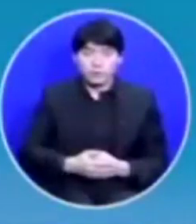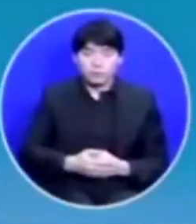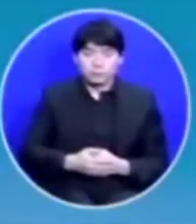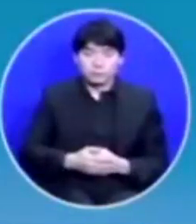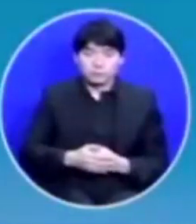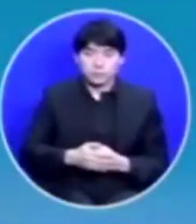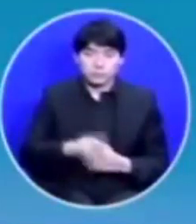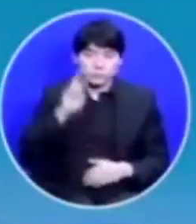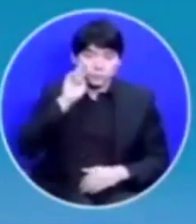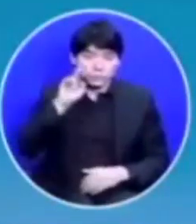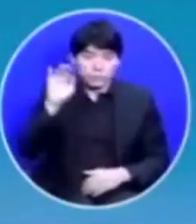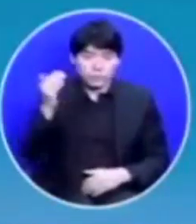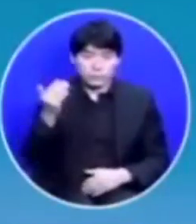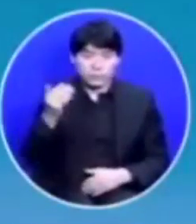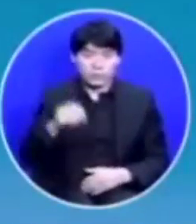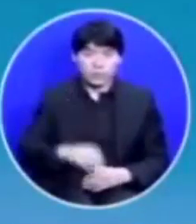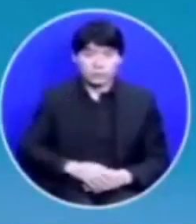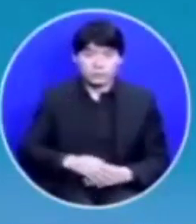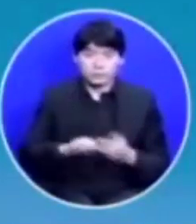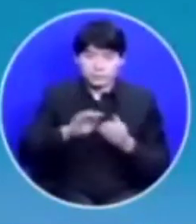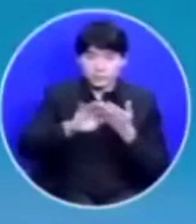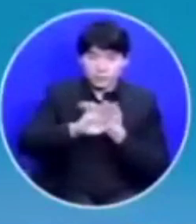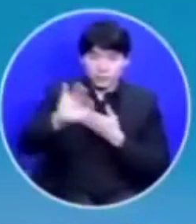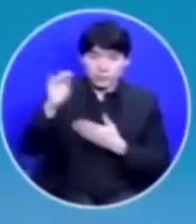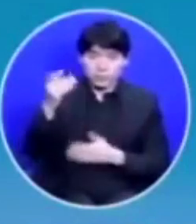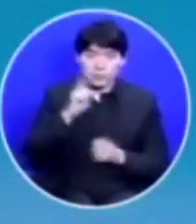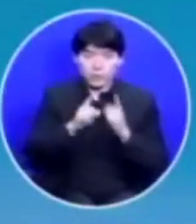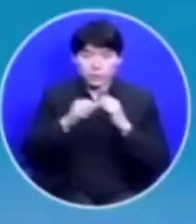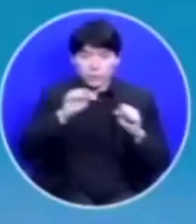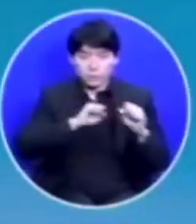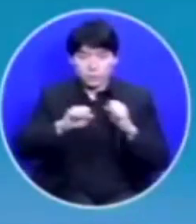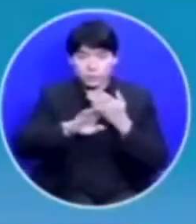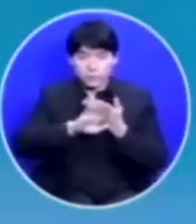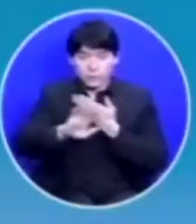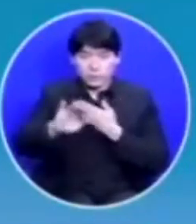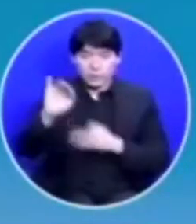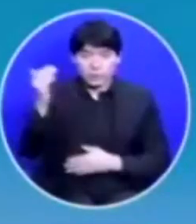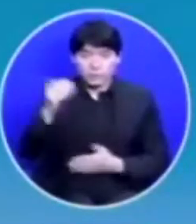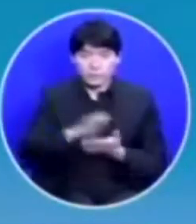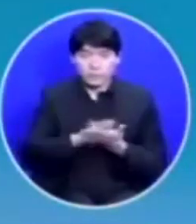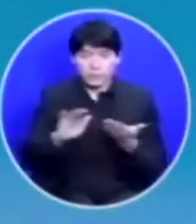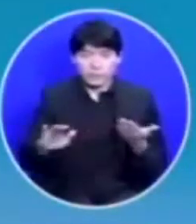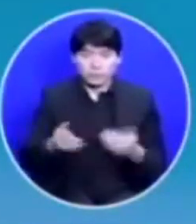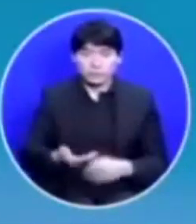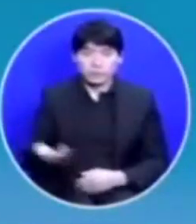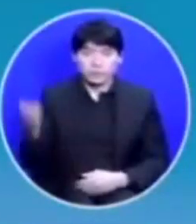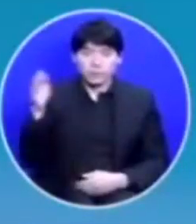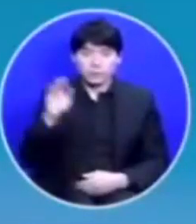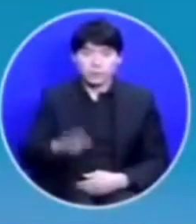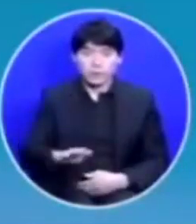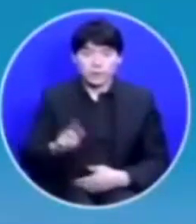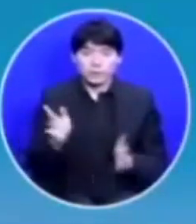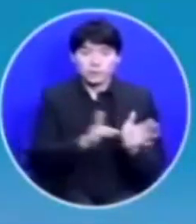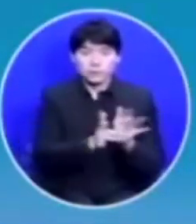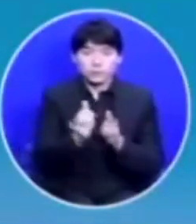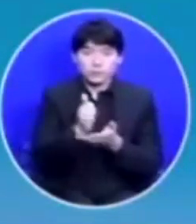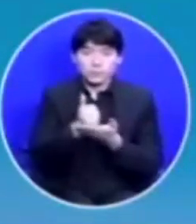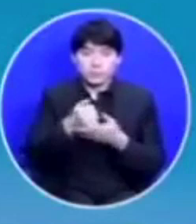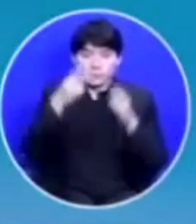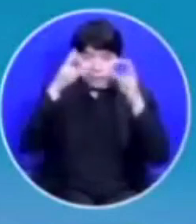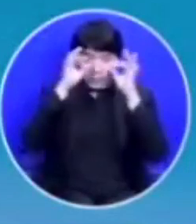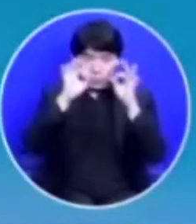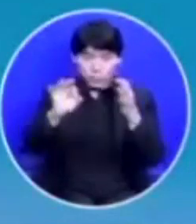됩니다 말하고 행동하고 자꾸 안 맞아 지게 됩니다 그러나 예수님을 바라보면